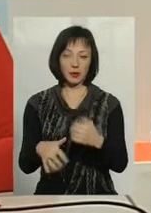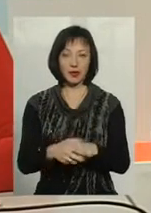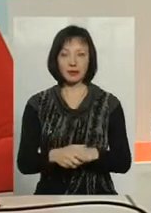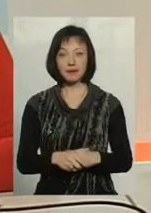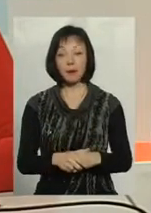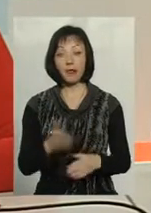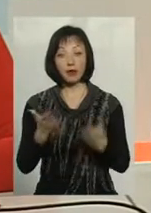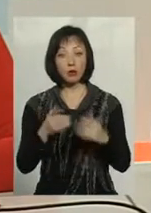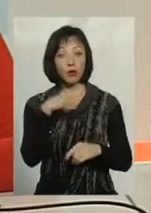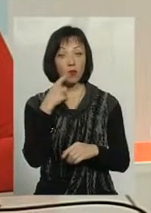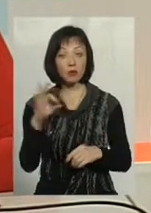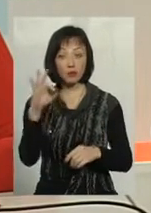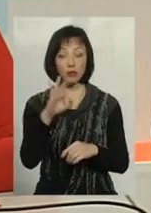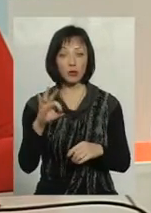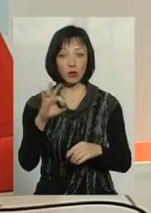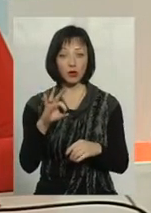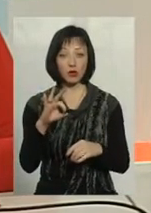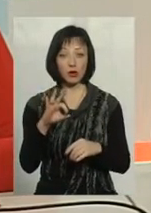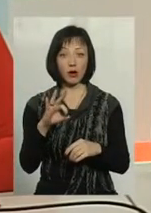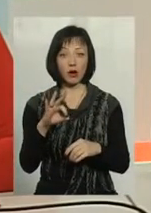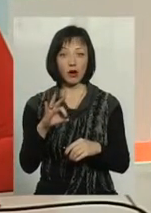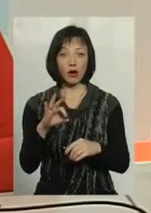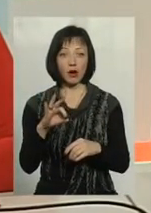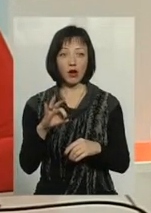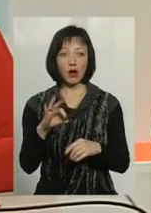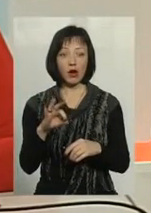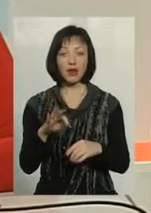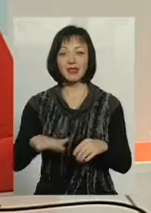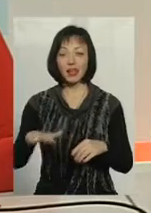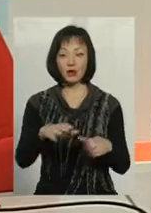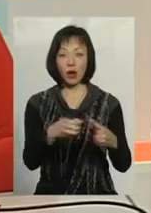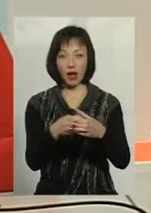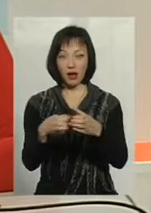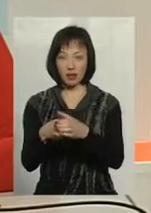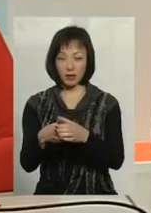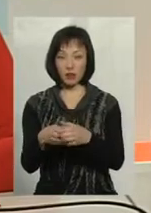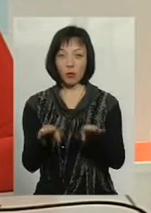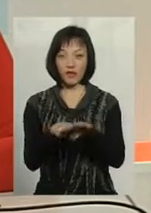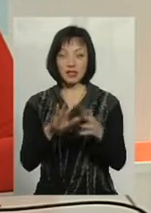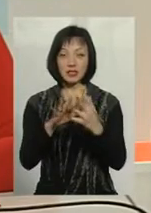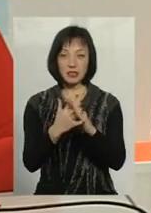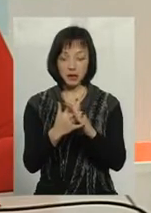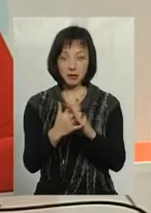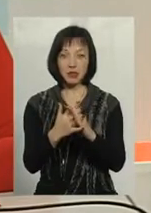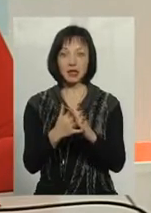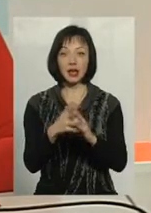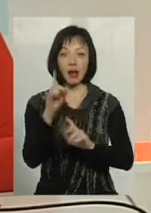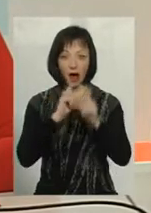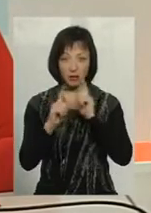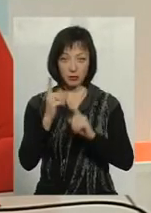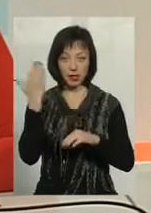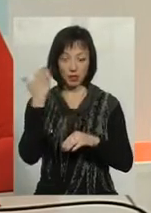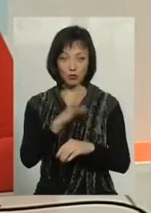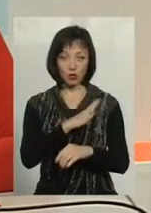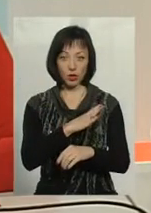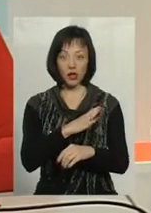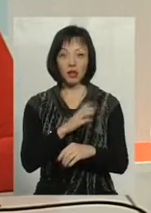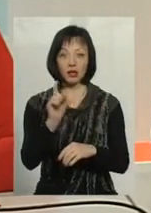Найбільше роботи зараз у керівників об'єднаних територіальних громад. У цьому році їм дали багато повноважень і багато грошей на розвиток. У